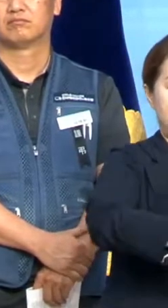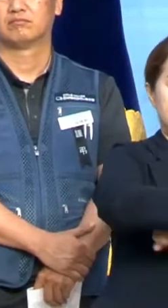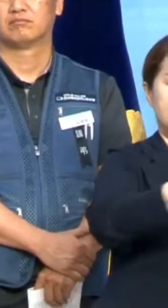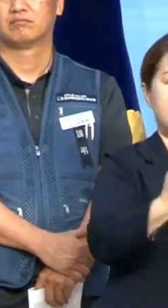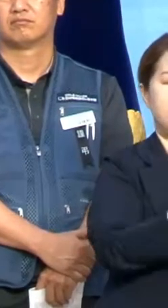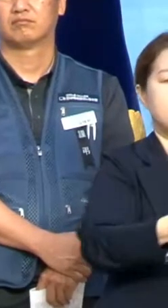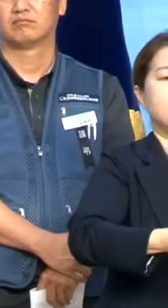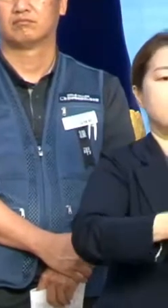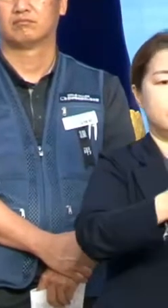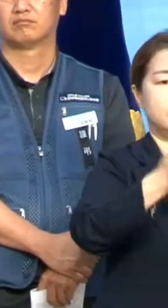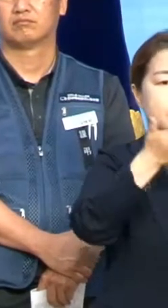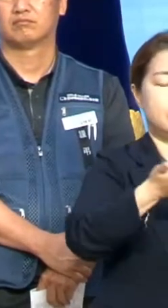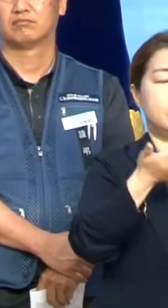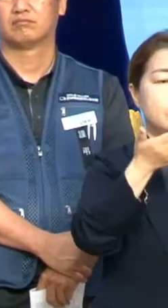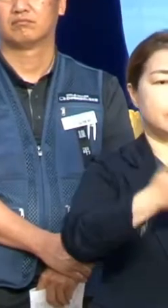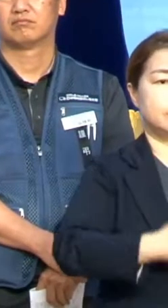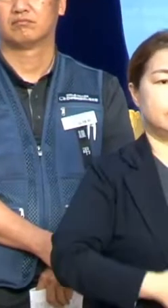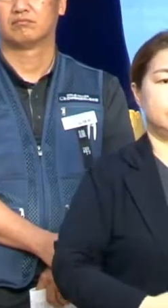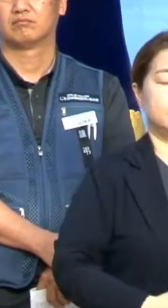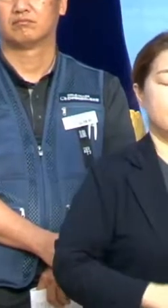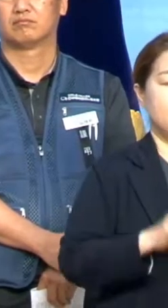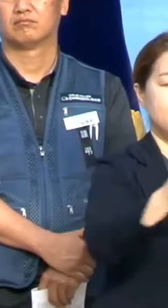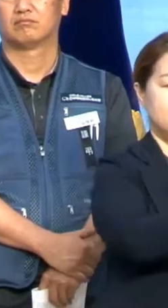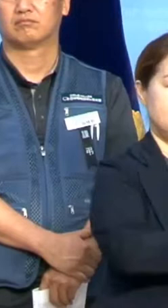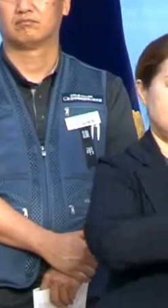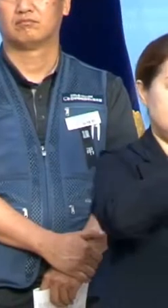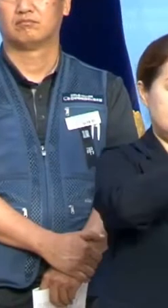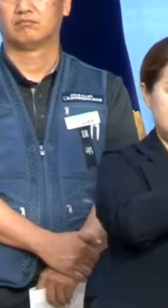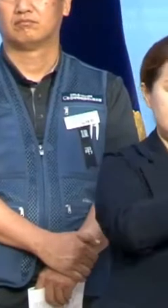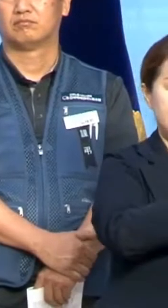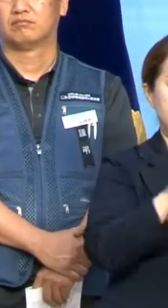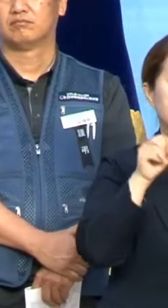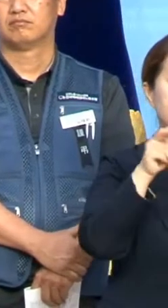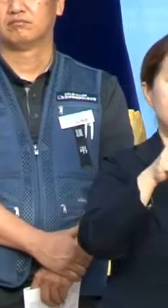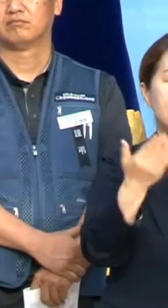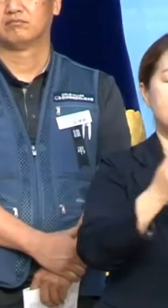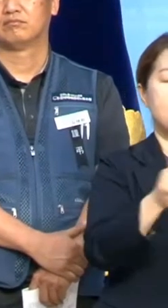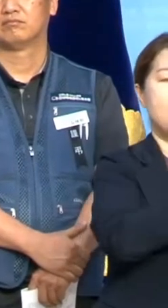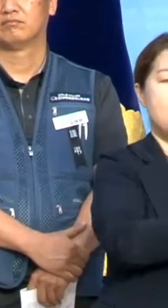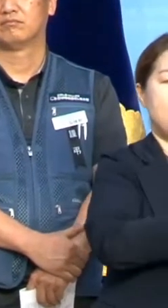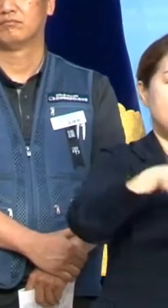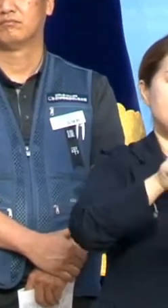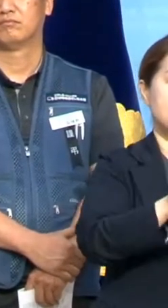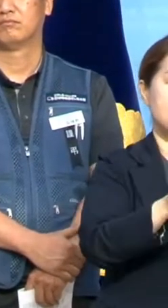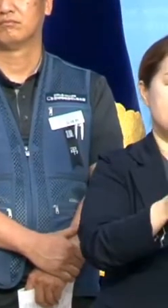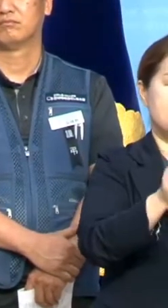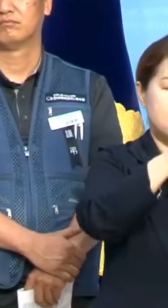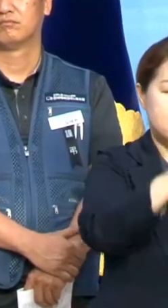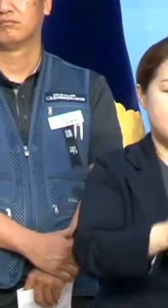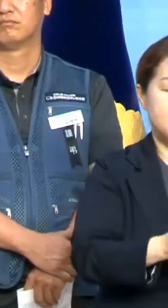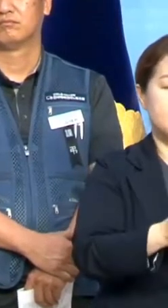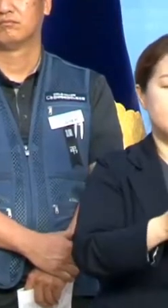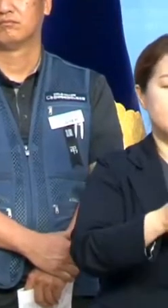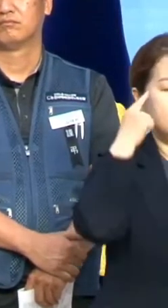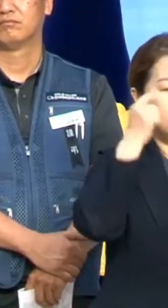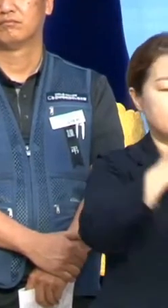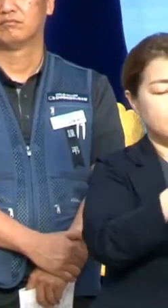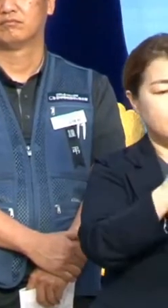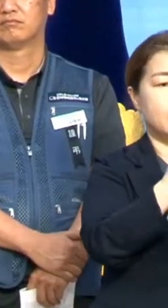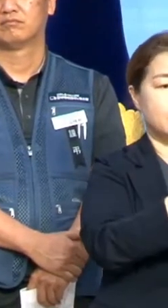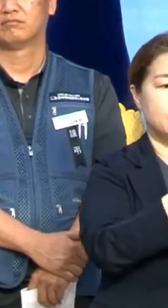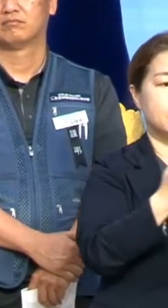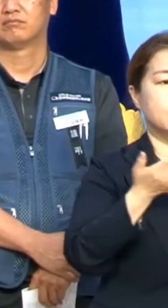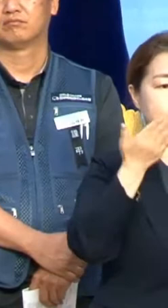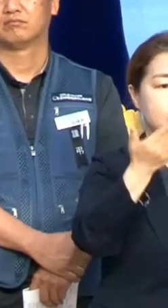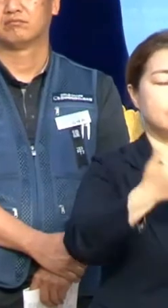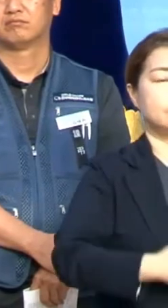마련에 나서기를 촉구합니다 국회에서도 택배 노동자들의 권리를 보장하는 구체적인 방안들이 논의될 수 있도록 저또한 최선을